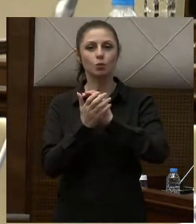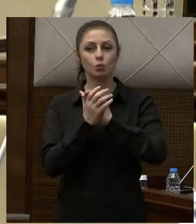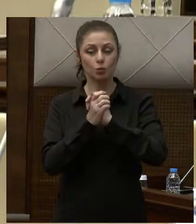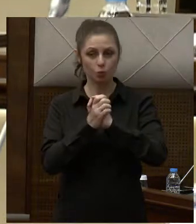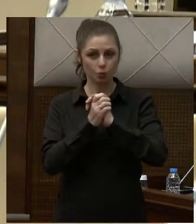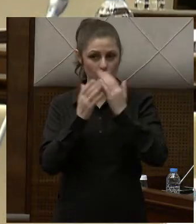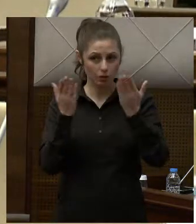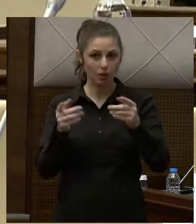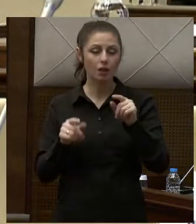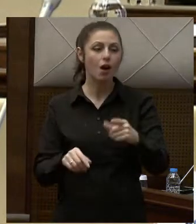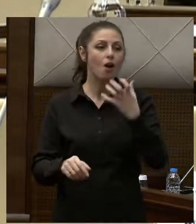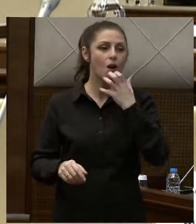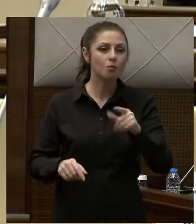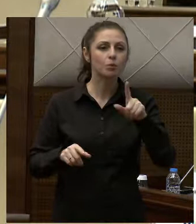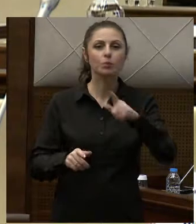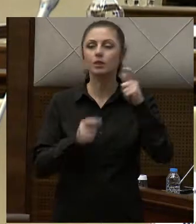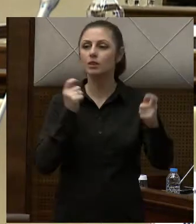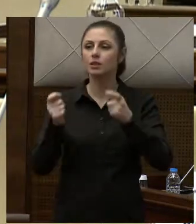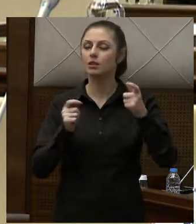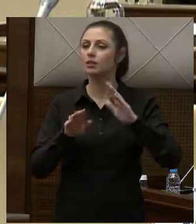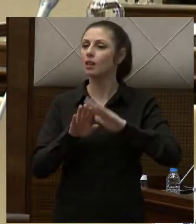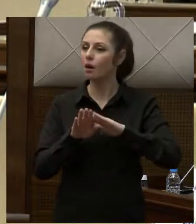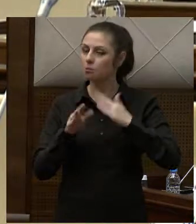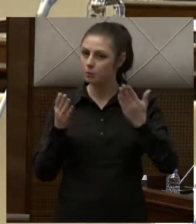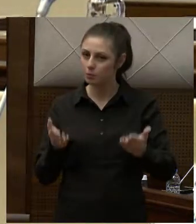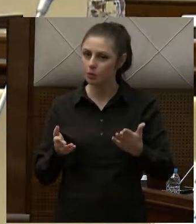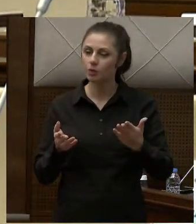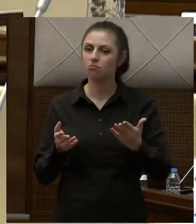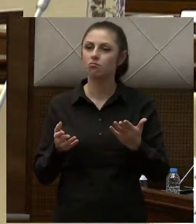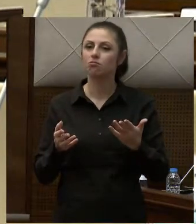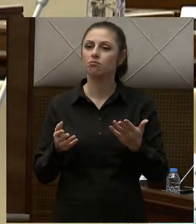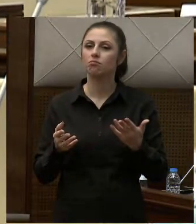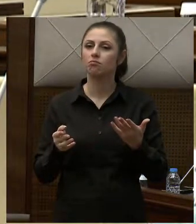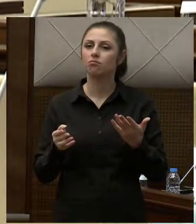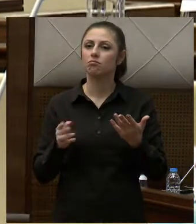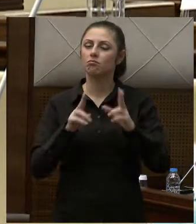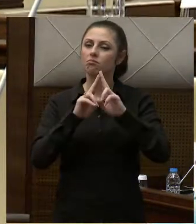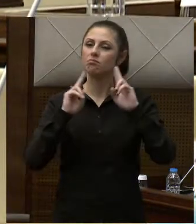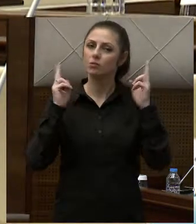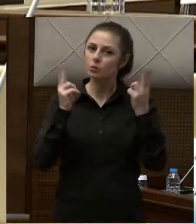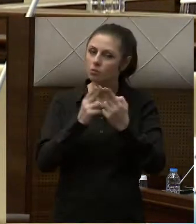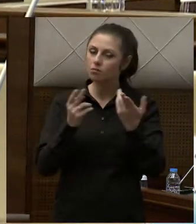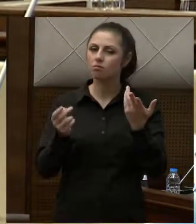ömrünü bu işe adamış ülke ve dünya çapında